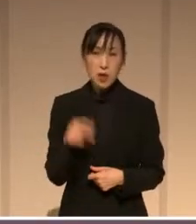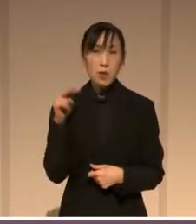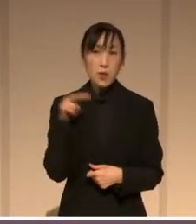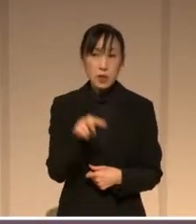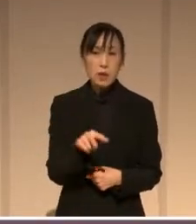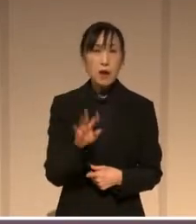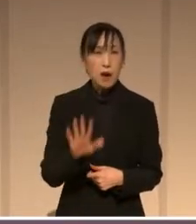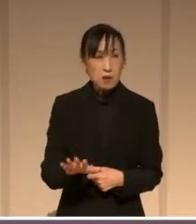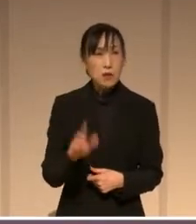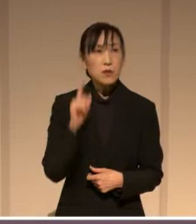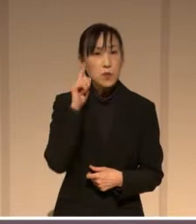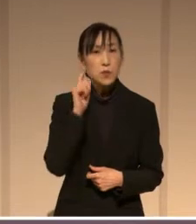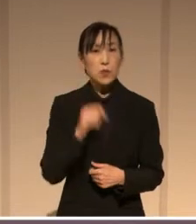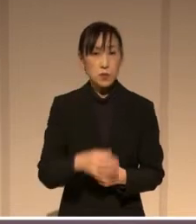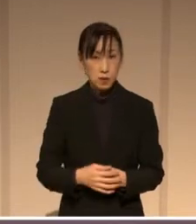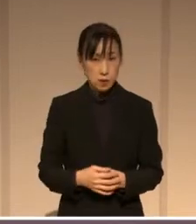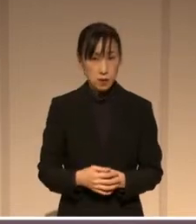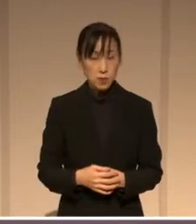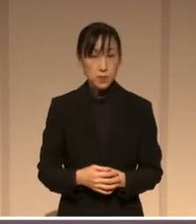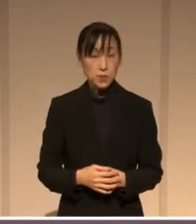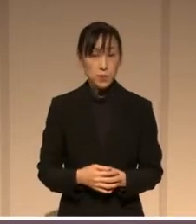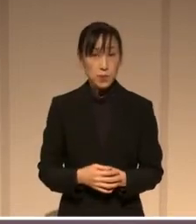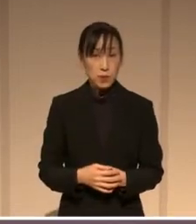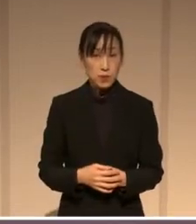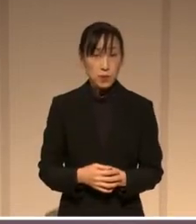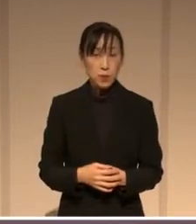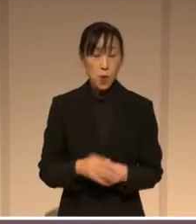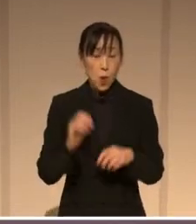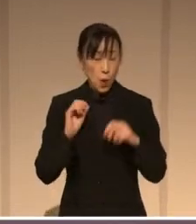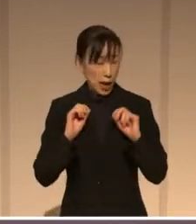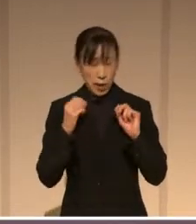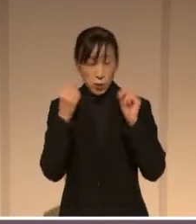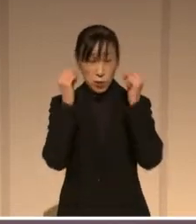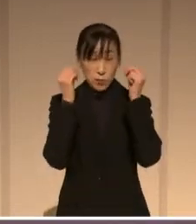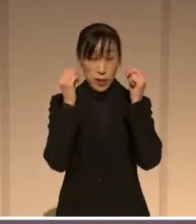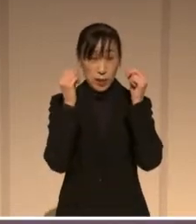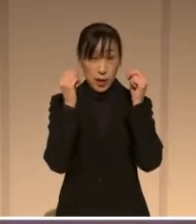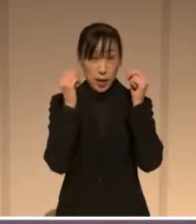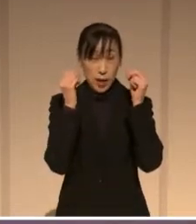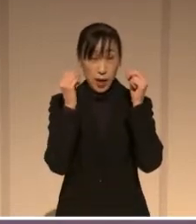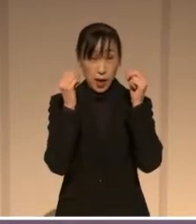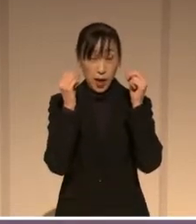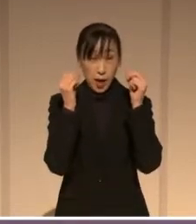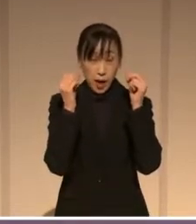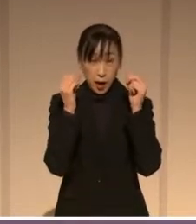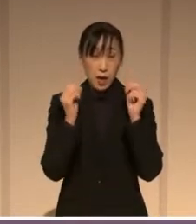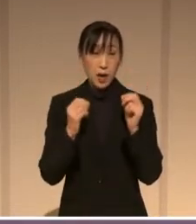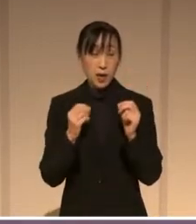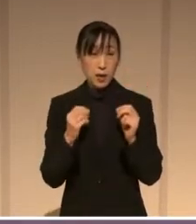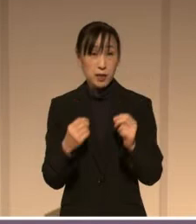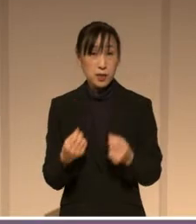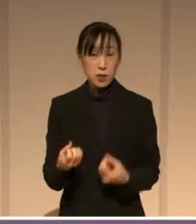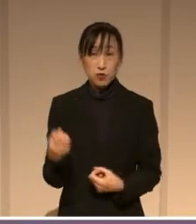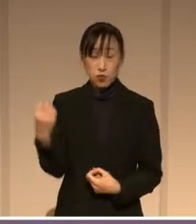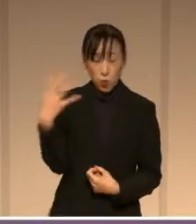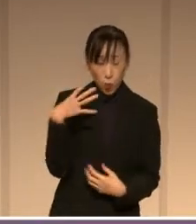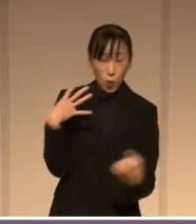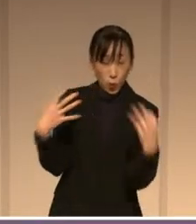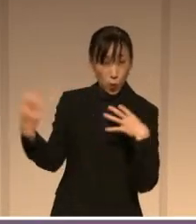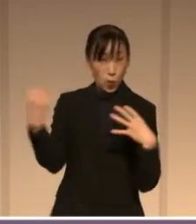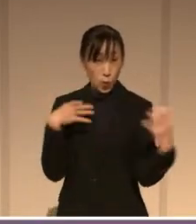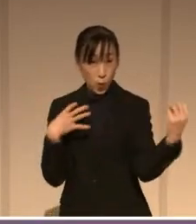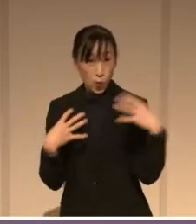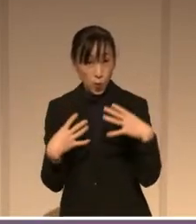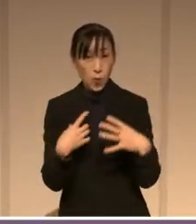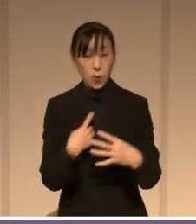てね必ずあのすごいすごい感動しましたみたいすごい熱い熱量で皆さん声をかけてくださるの